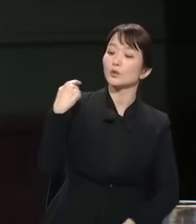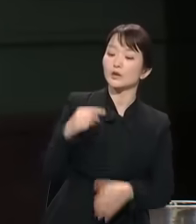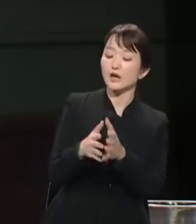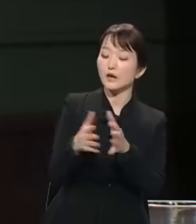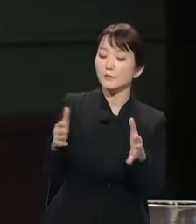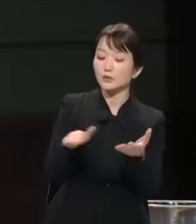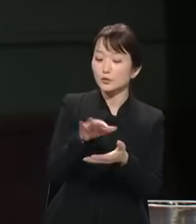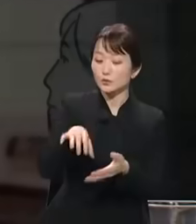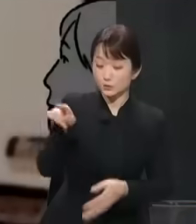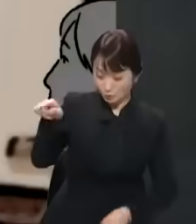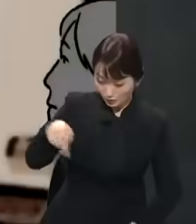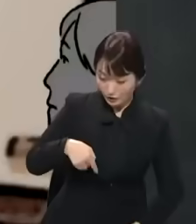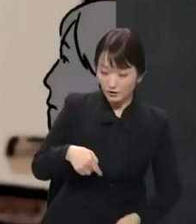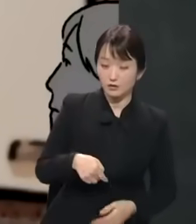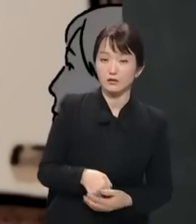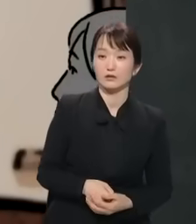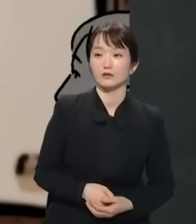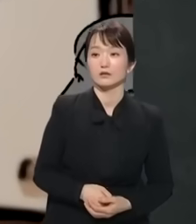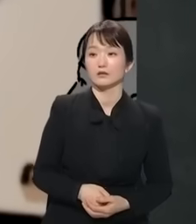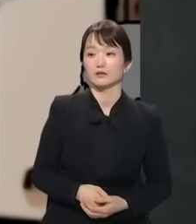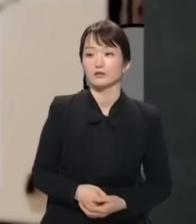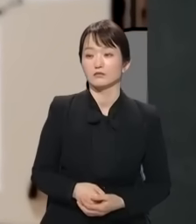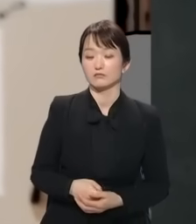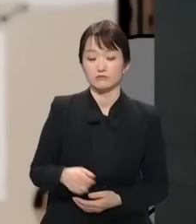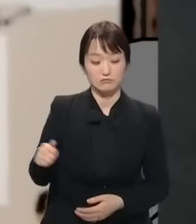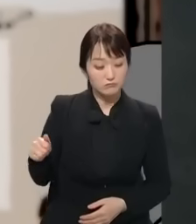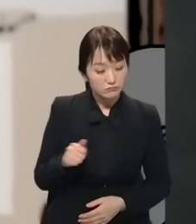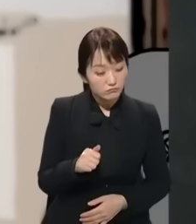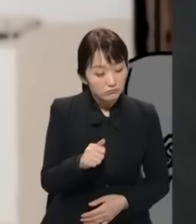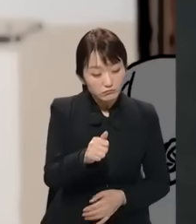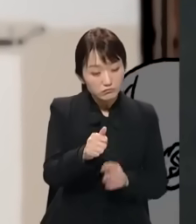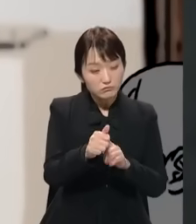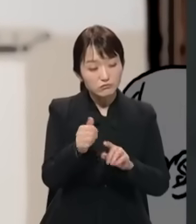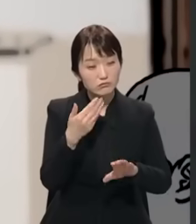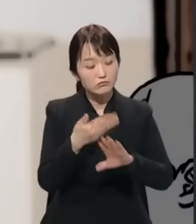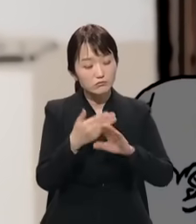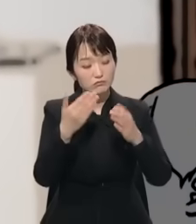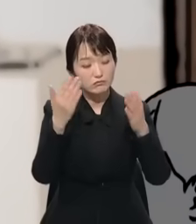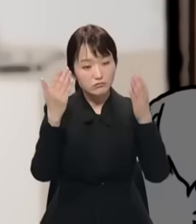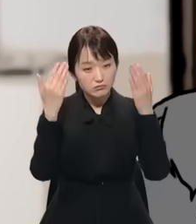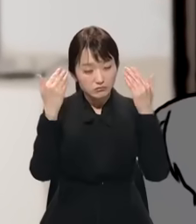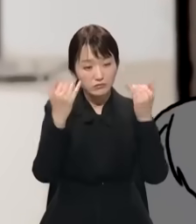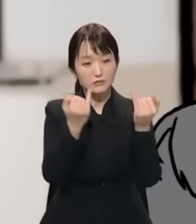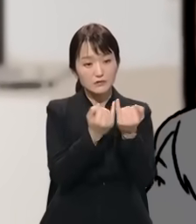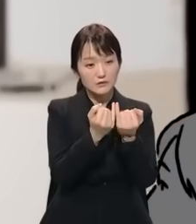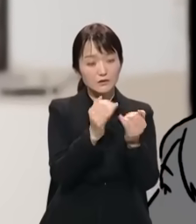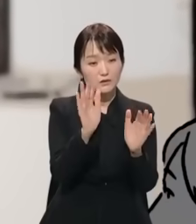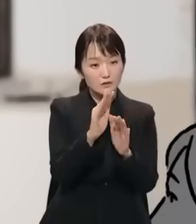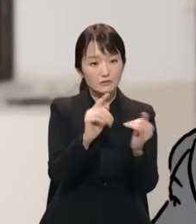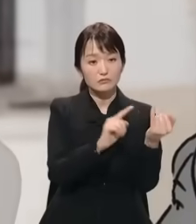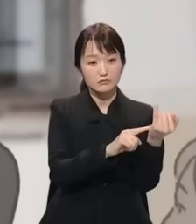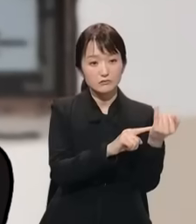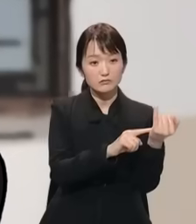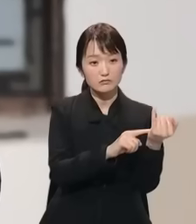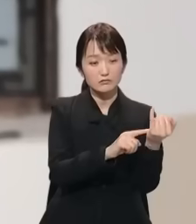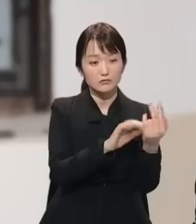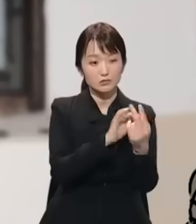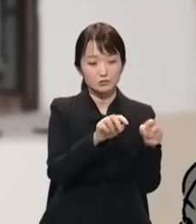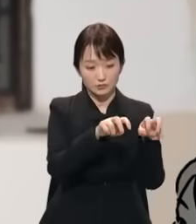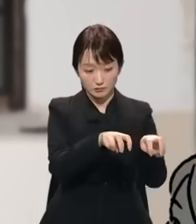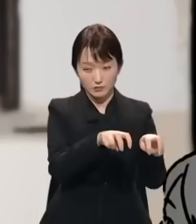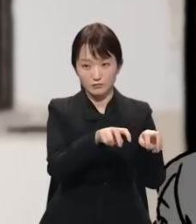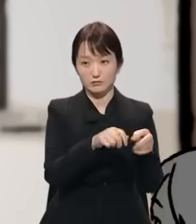놀이터로 나와라 라는 내용이었습니다. 그래서 나가보니까요. 다른 학교 뭐 여학생이랑 그 여성 배우, S모 배우가 나란히 앉아